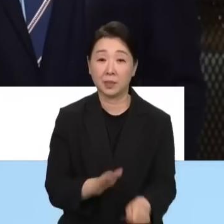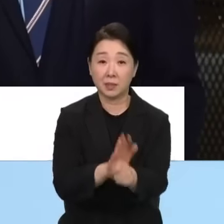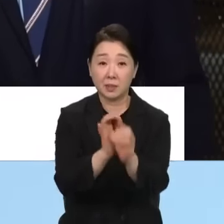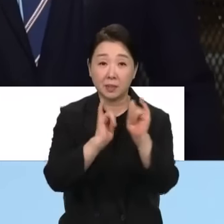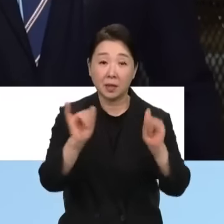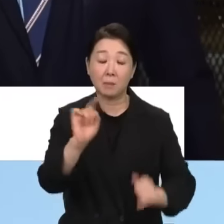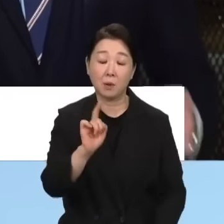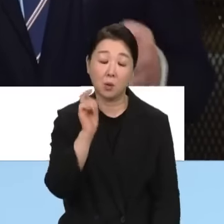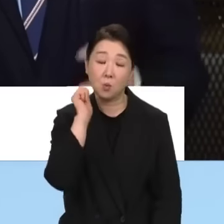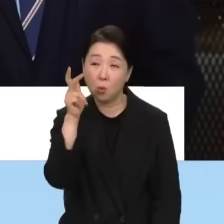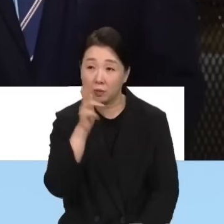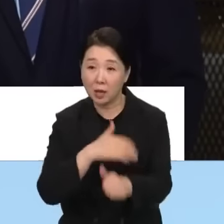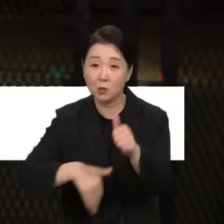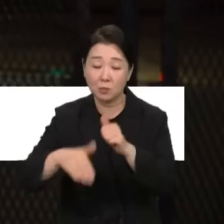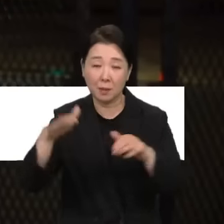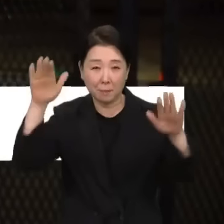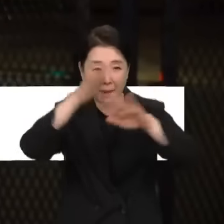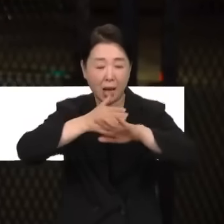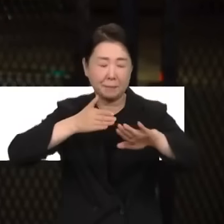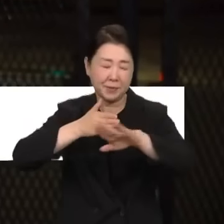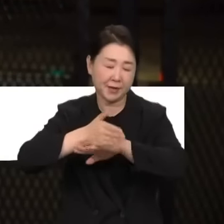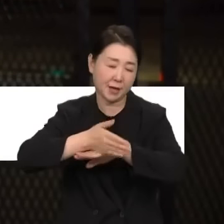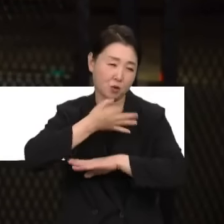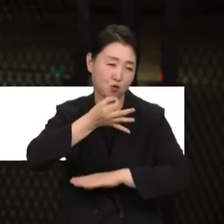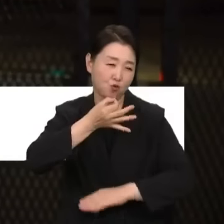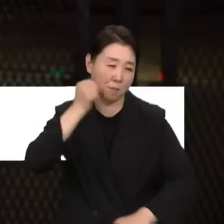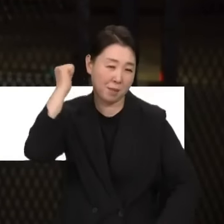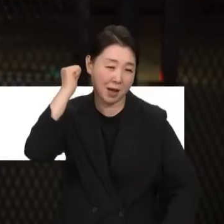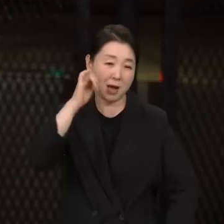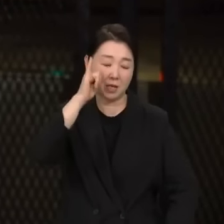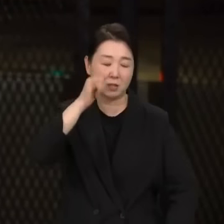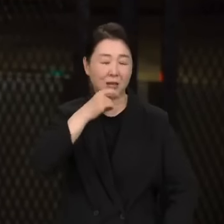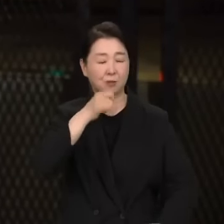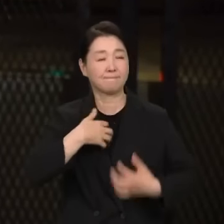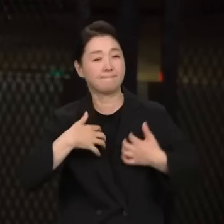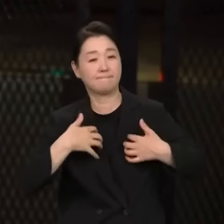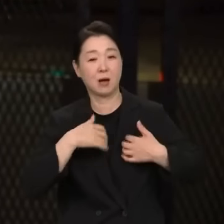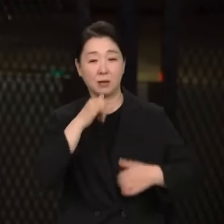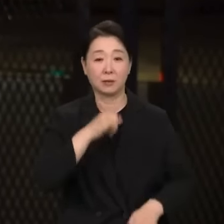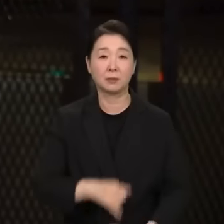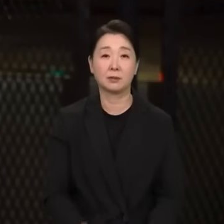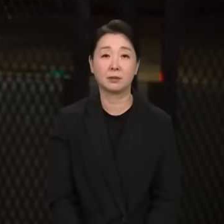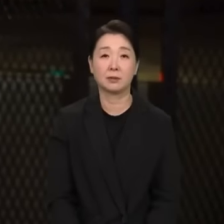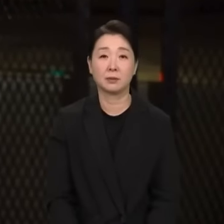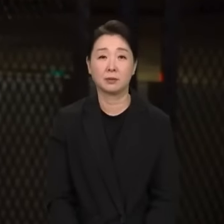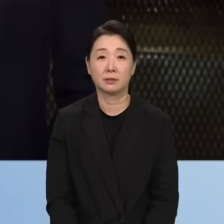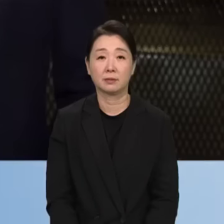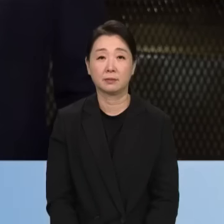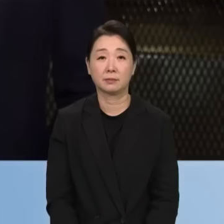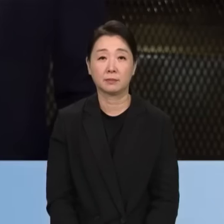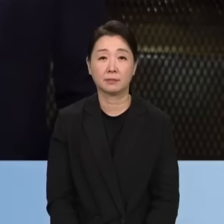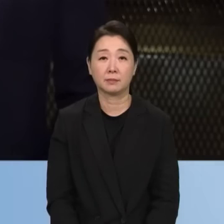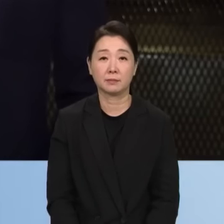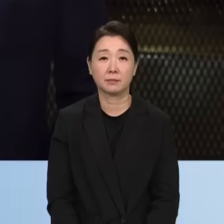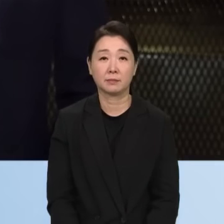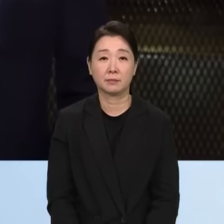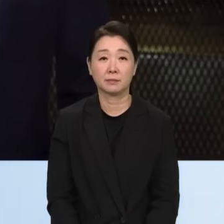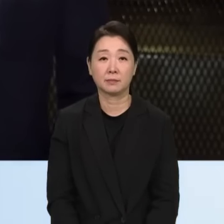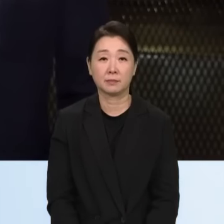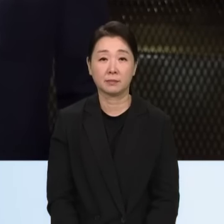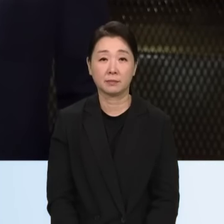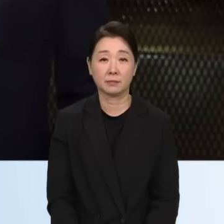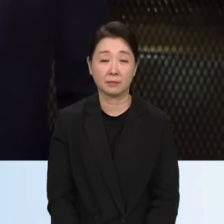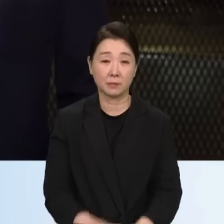지지자들은 호텔 주변에서도 밤 늦게까지 구호를 외치면서 흥분을 가라앉히지 못하는 모습이었습니다. 네, 관심을